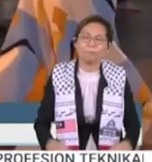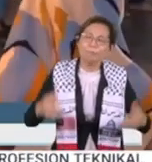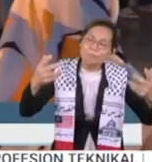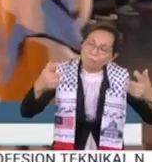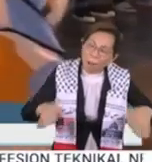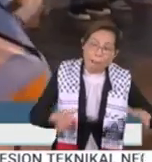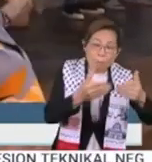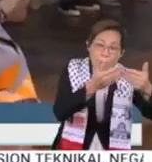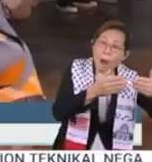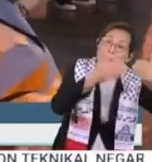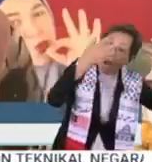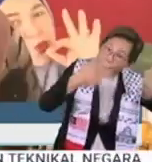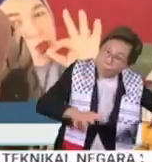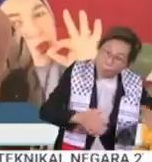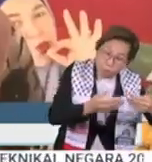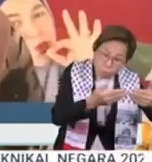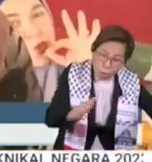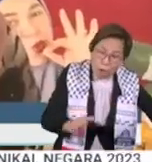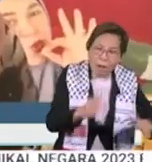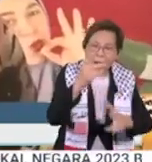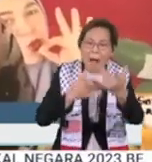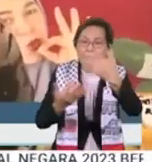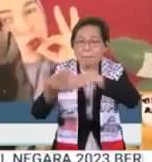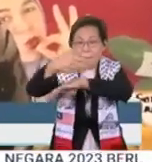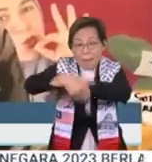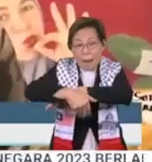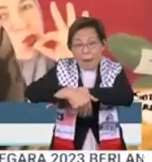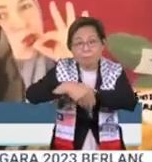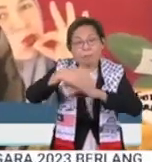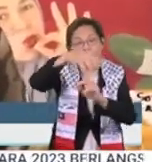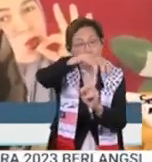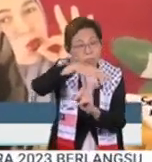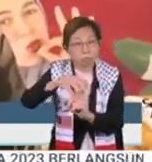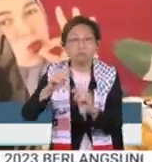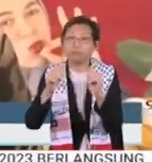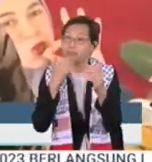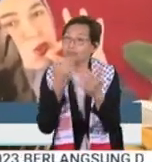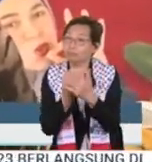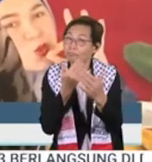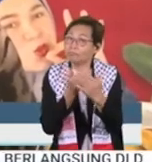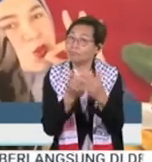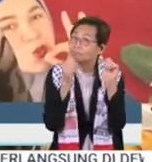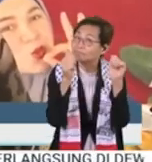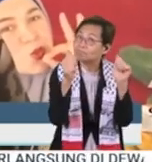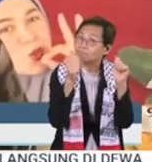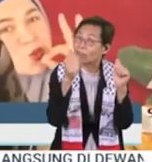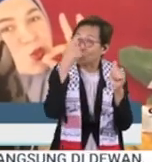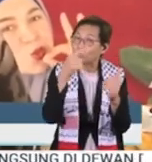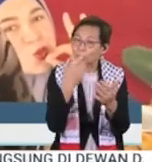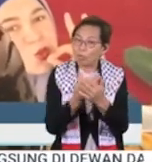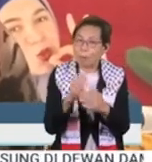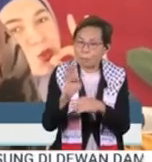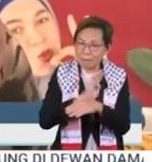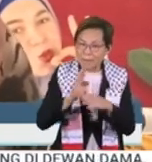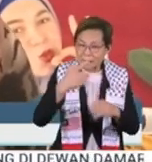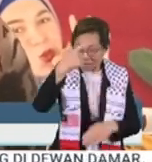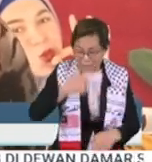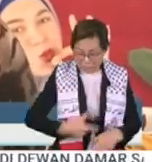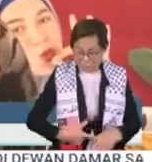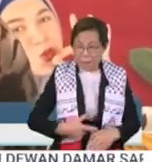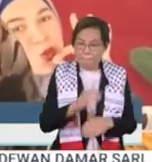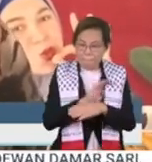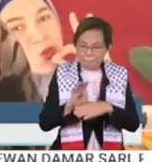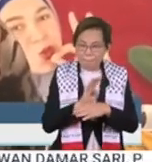Selepas pembukaan Api-Api Night Market ni sangat bagus untuk kami sebagai peniaga